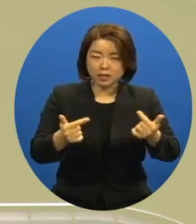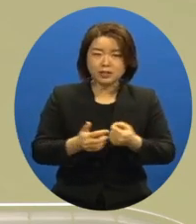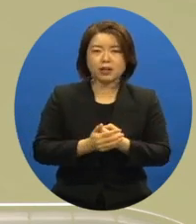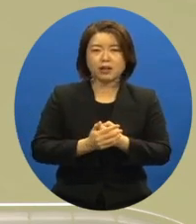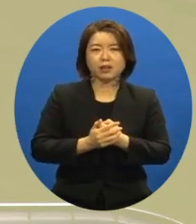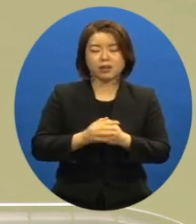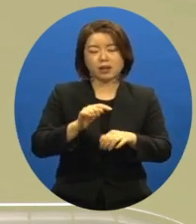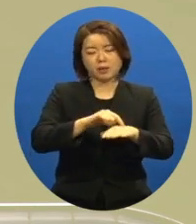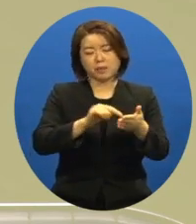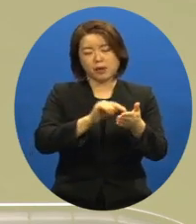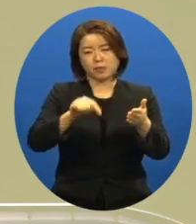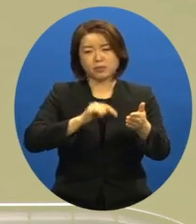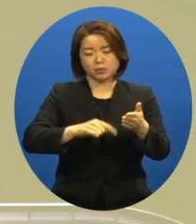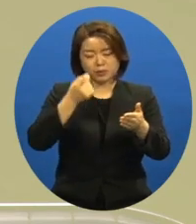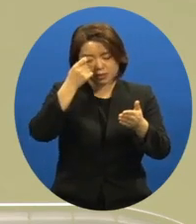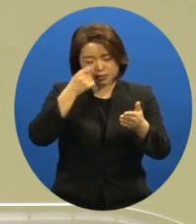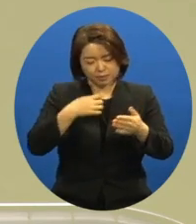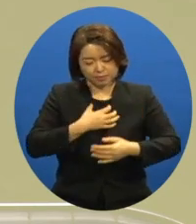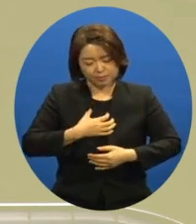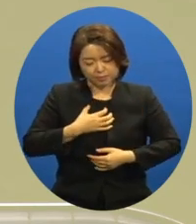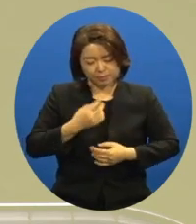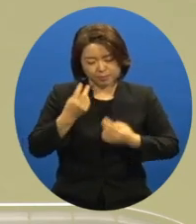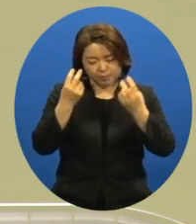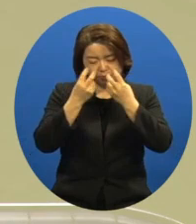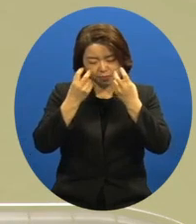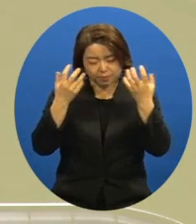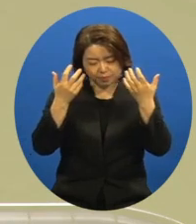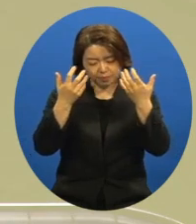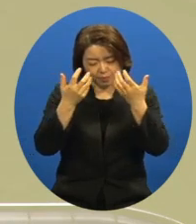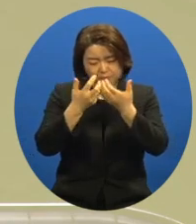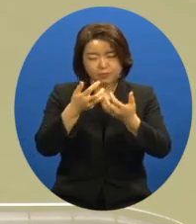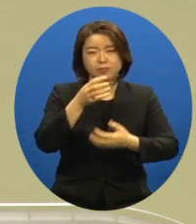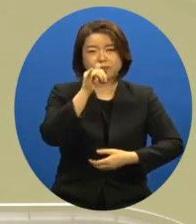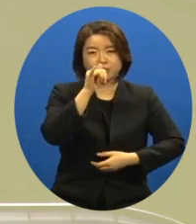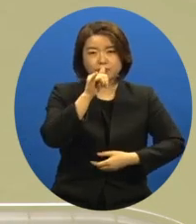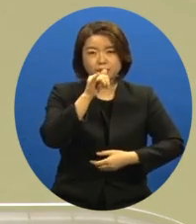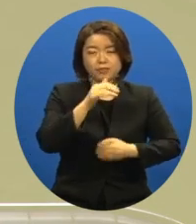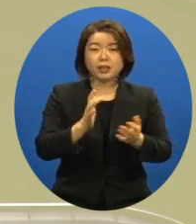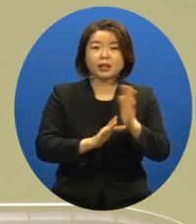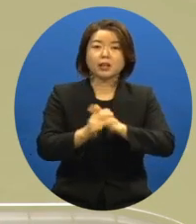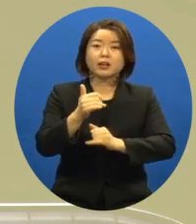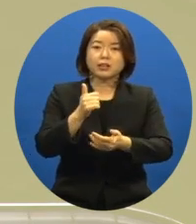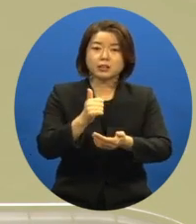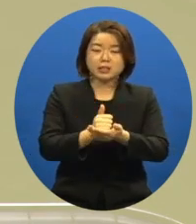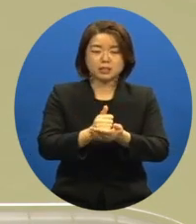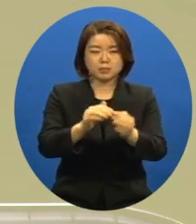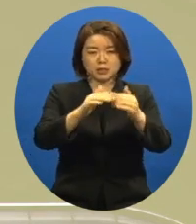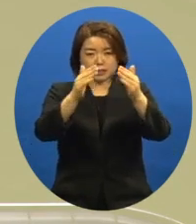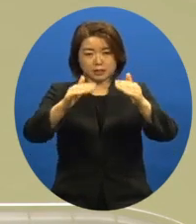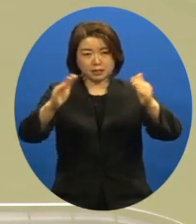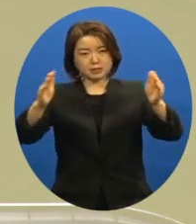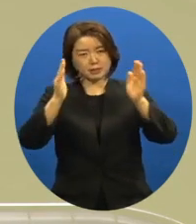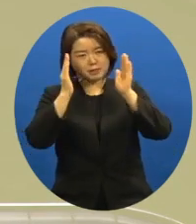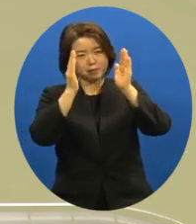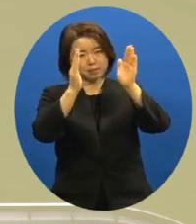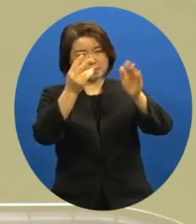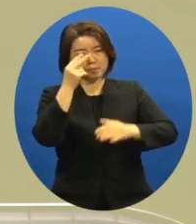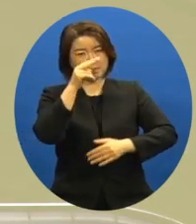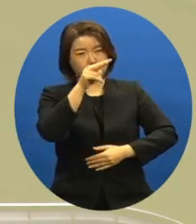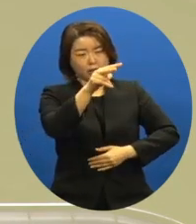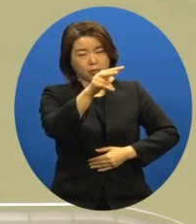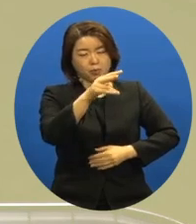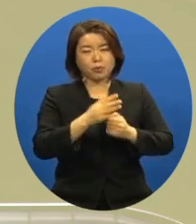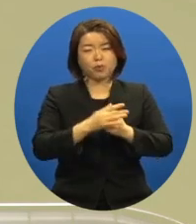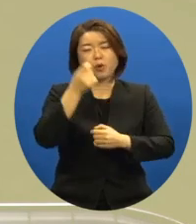슬픔이 가득했습니다. 눈물이 가득했습니다. 예수님께서 성을 바라보시면서